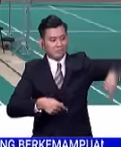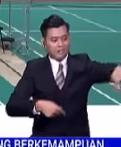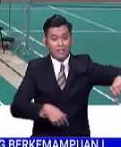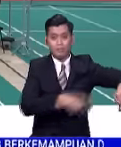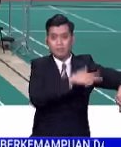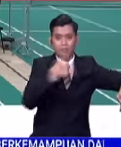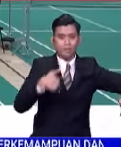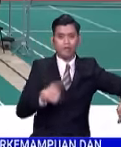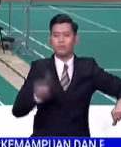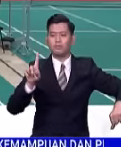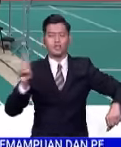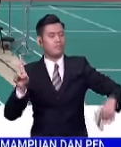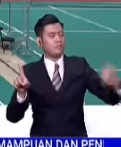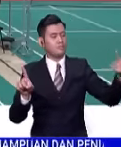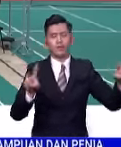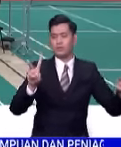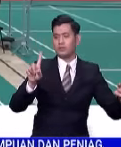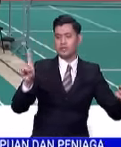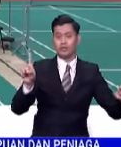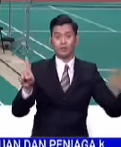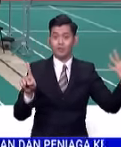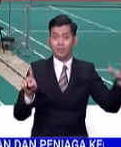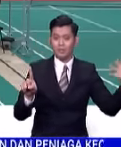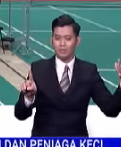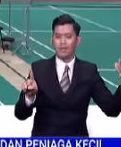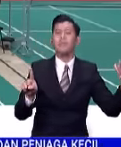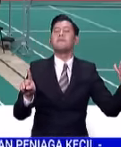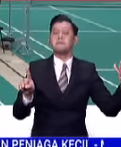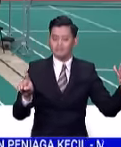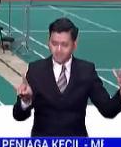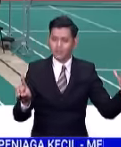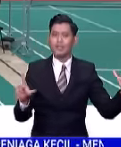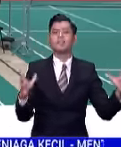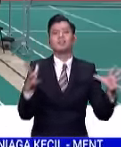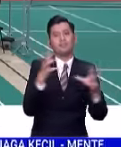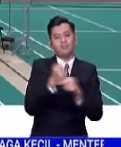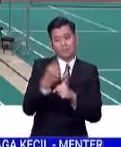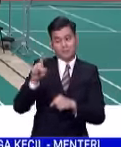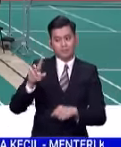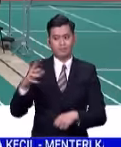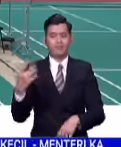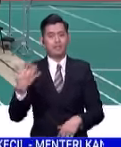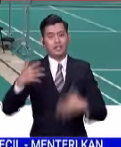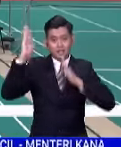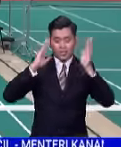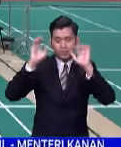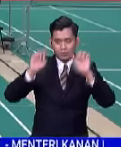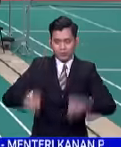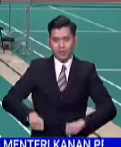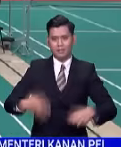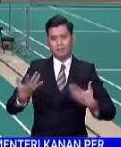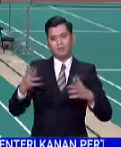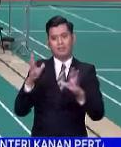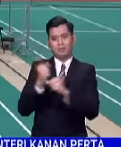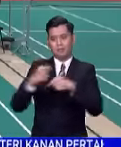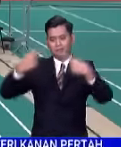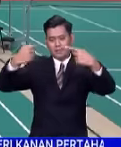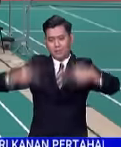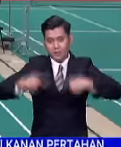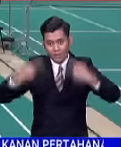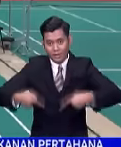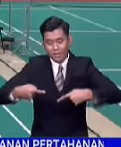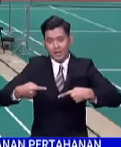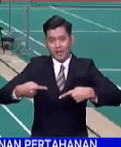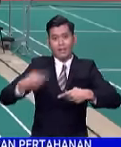Denmark 21-11-21-15 untuk mengecap kejuaraan antarabangsa pertama mereka. Yi Yuan Xian Siu Yu mara perlawanan akhir